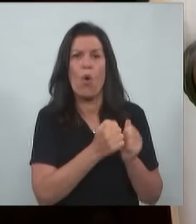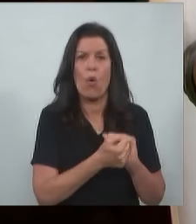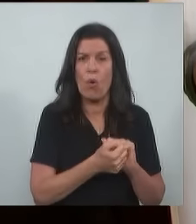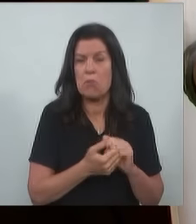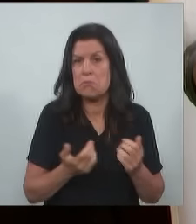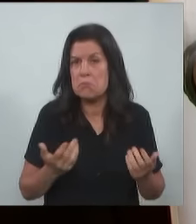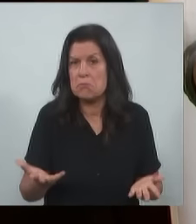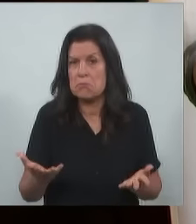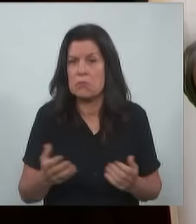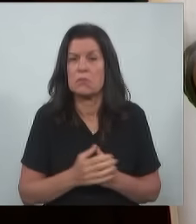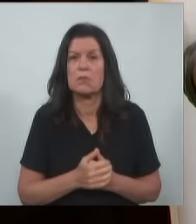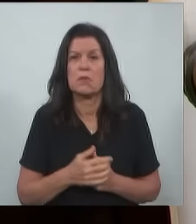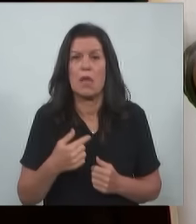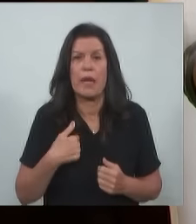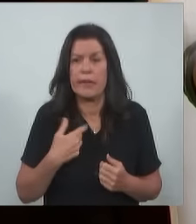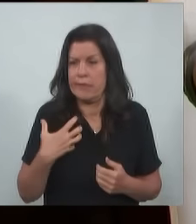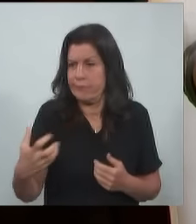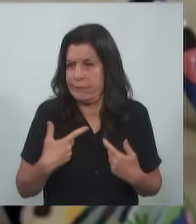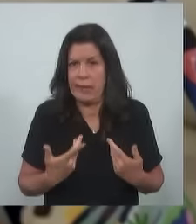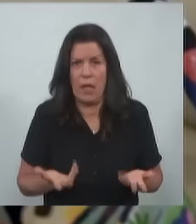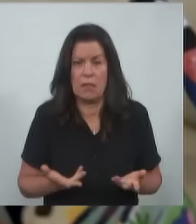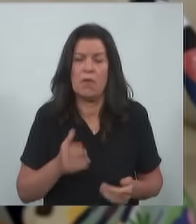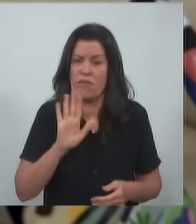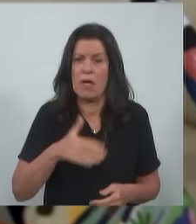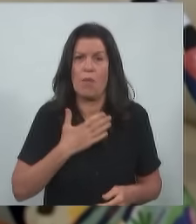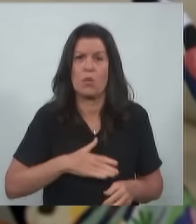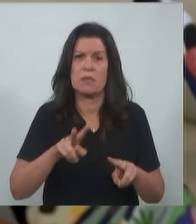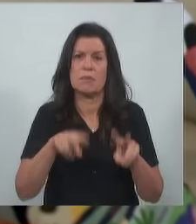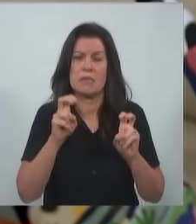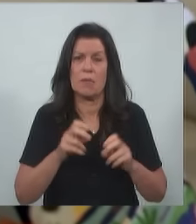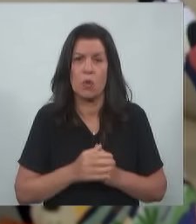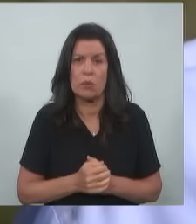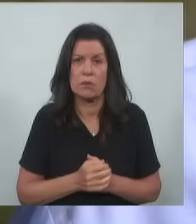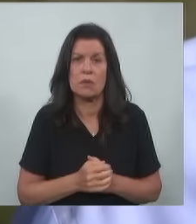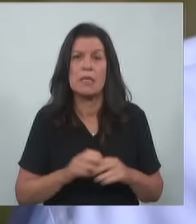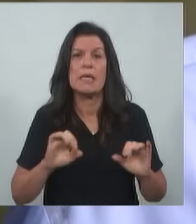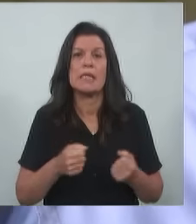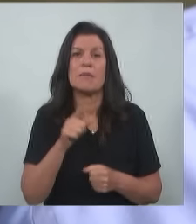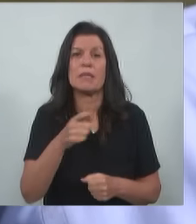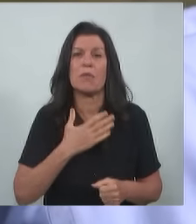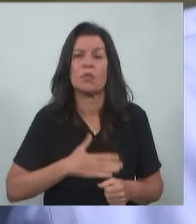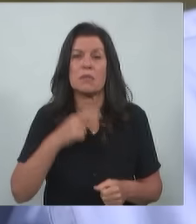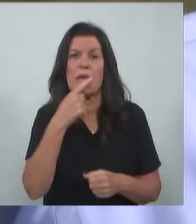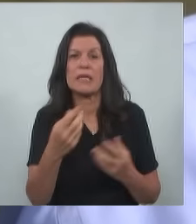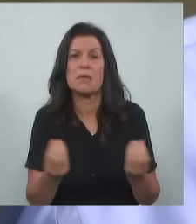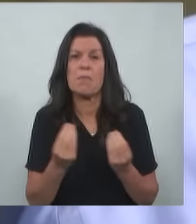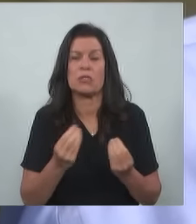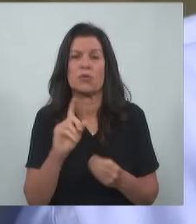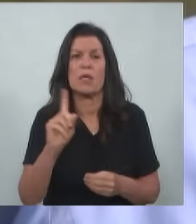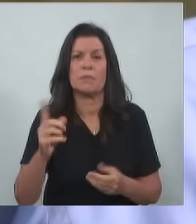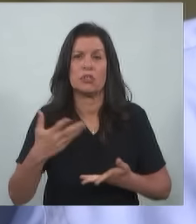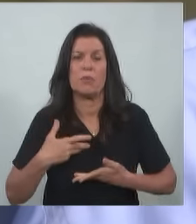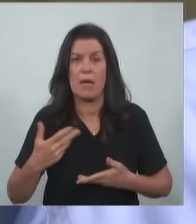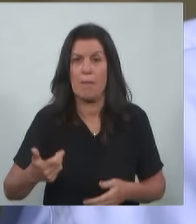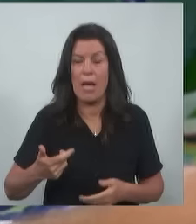חברים של, ואנחנו גם רוצים פה את ההזדמנות. אז האם הייתם צריכים להגיד משהו למקבלי ההחלטות? נגיד, מנהל רשות מקרקעי ישראל, הוא